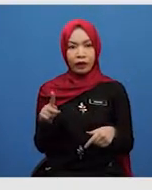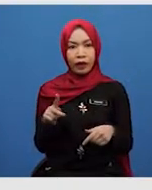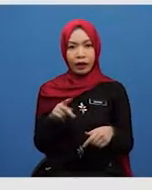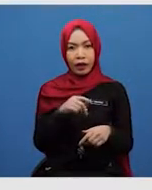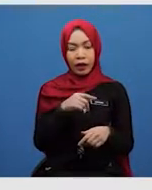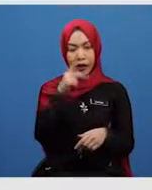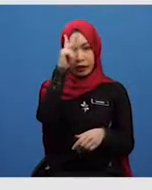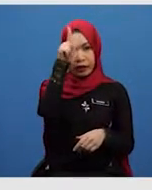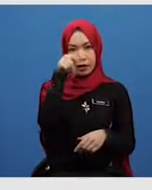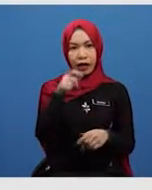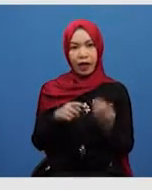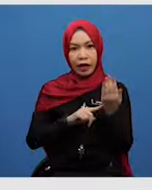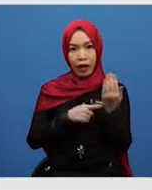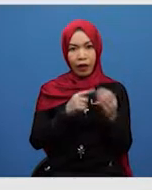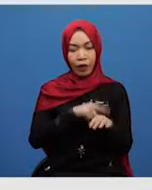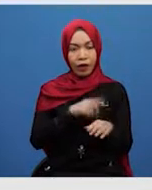rawa